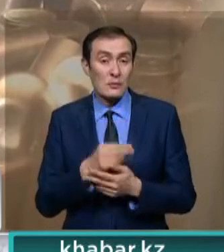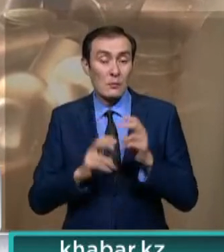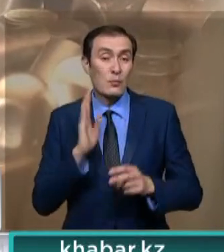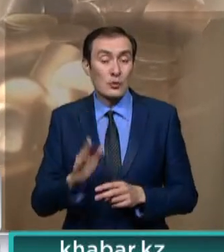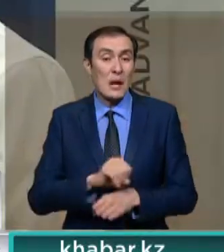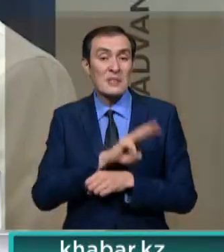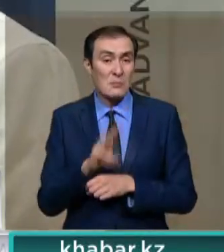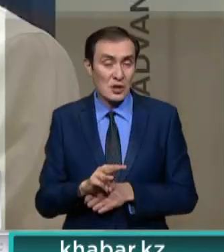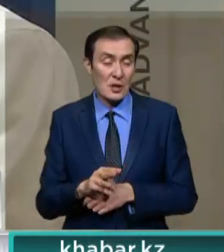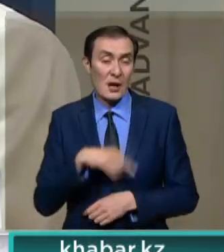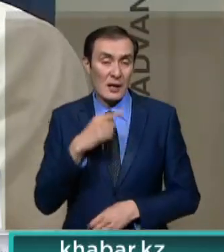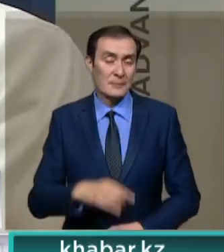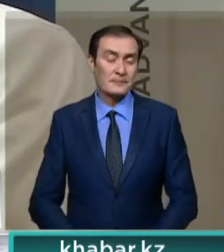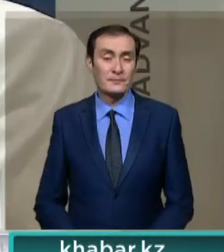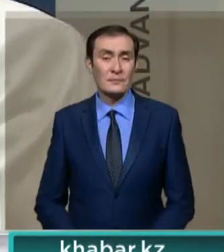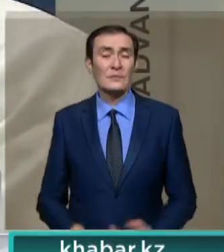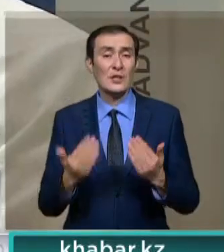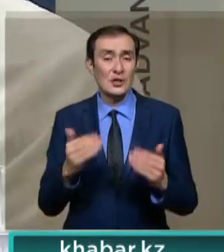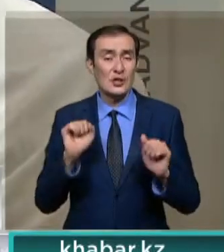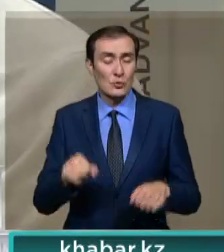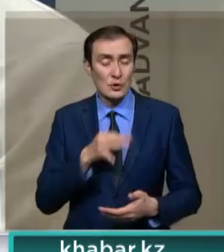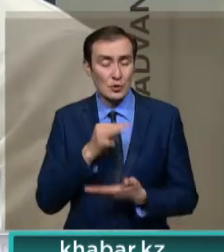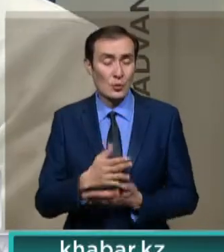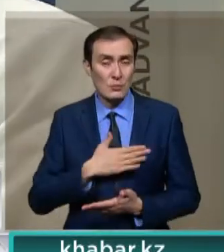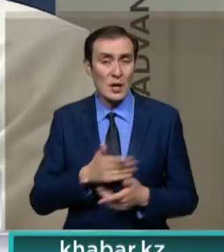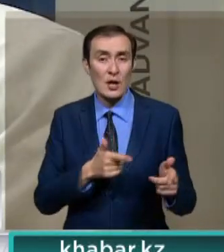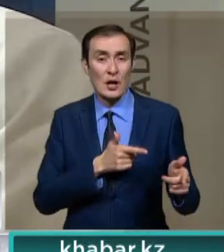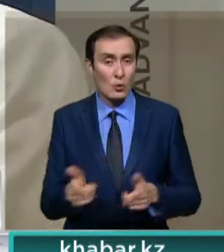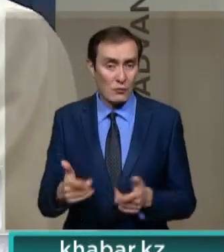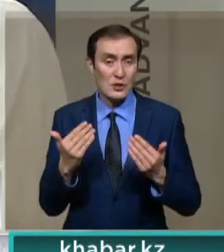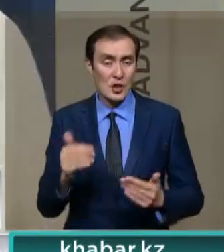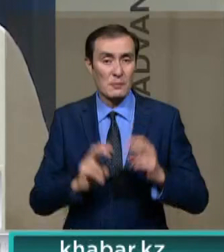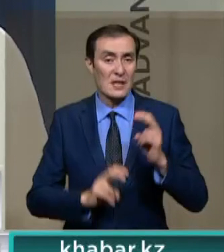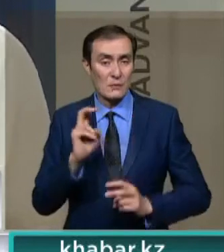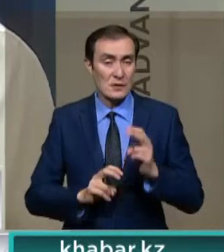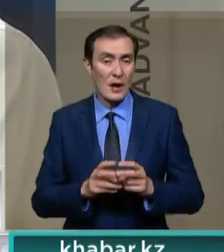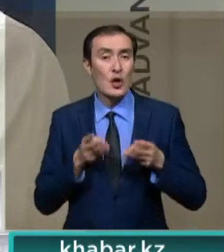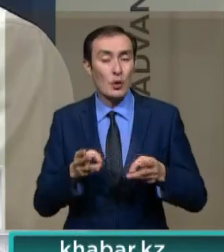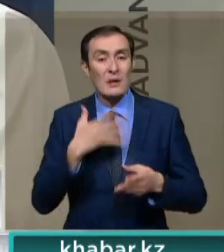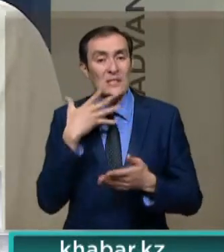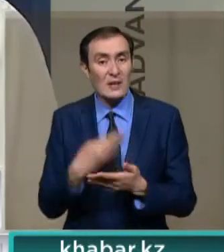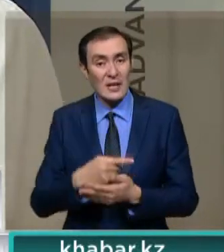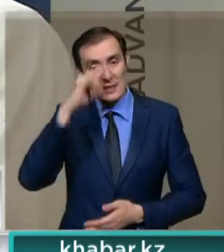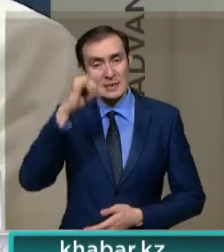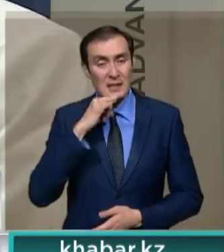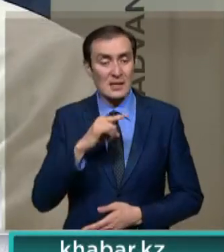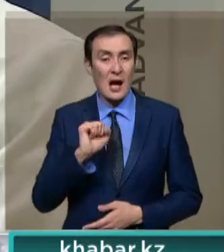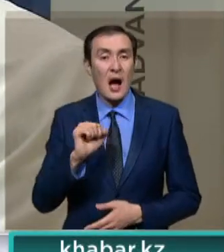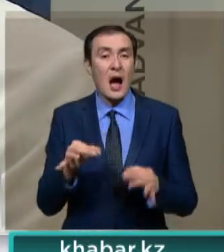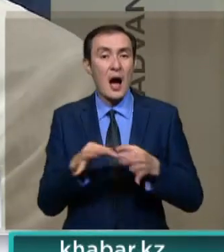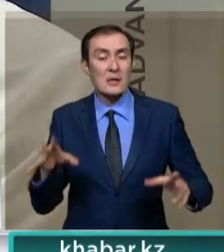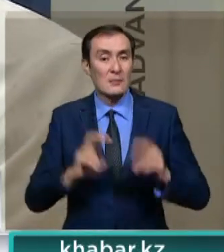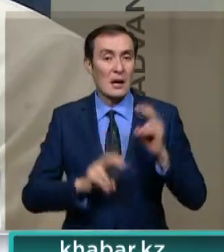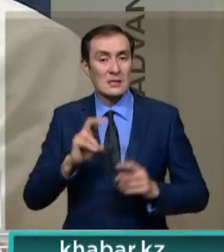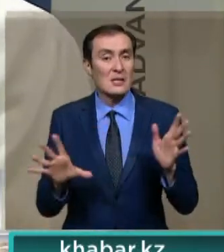будут обеспечены. Сказать можно уже сейчас, что мы готовы к этим стройкам, что мы готовы к производству топлива для наших казахстанских атомных станций. Все